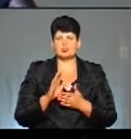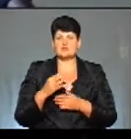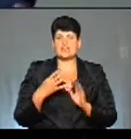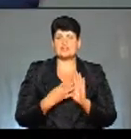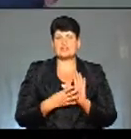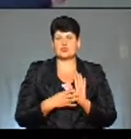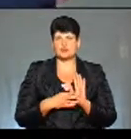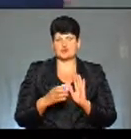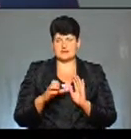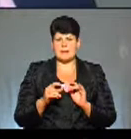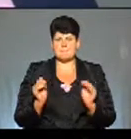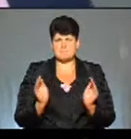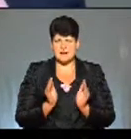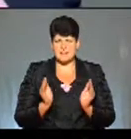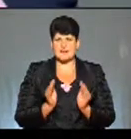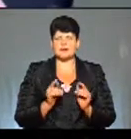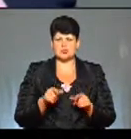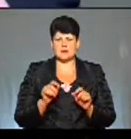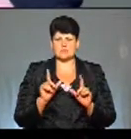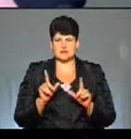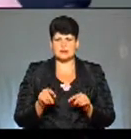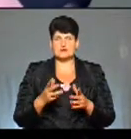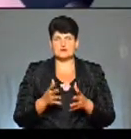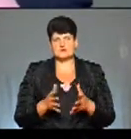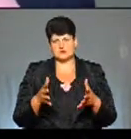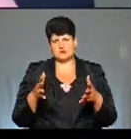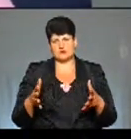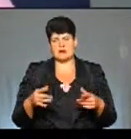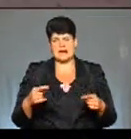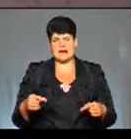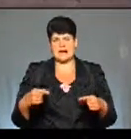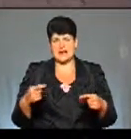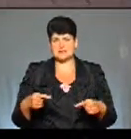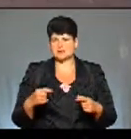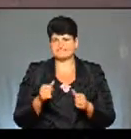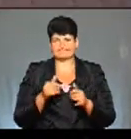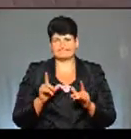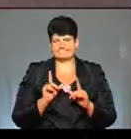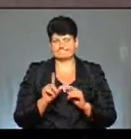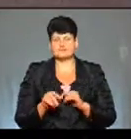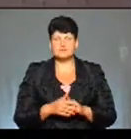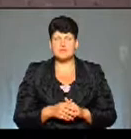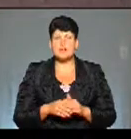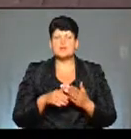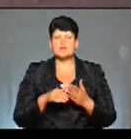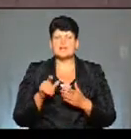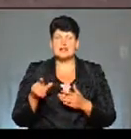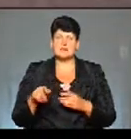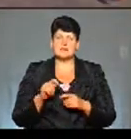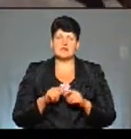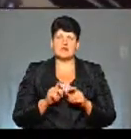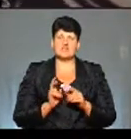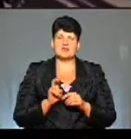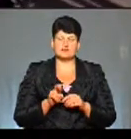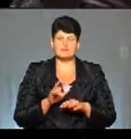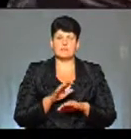Ну, маленька коляска, вузька, активна, сюди пройде. А якщо широка коляска, то не пройде сюди. Волонтери перевіряють вхід до відділення Приватбанку